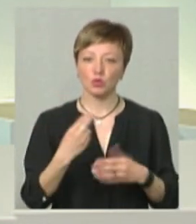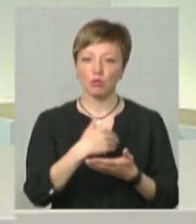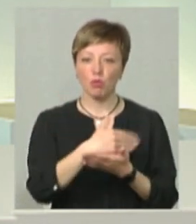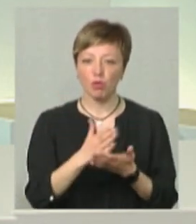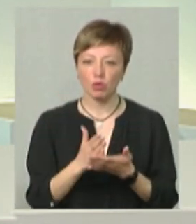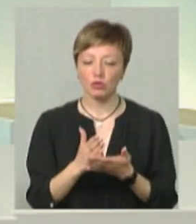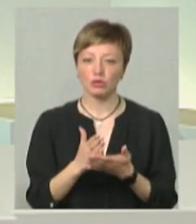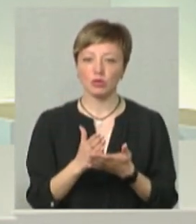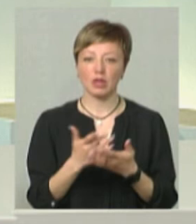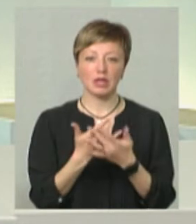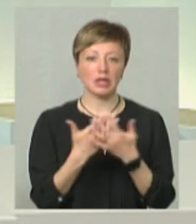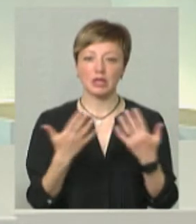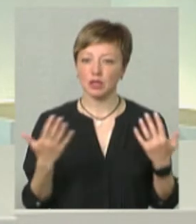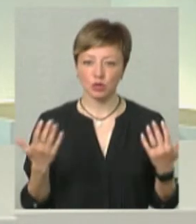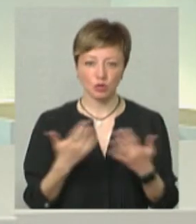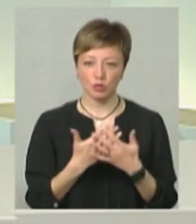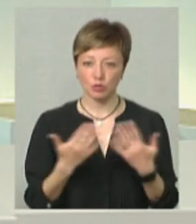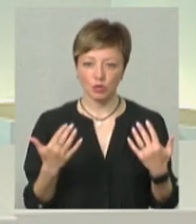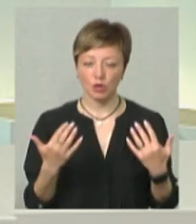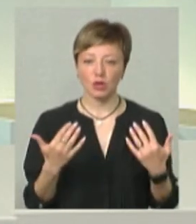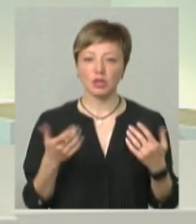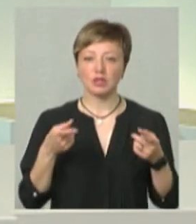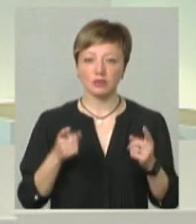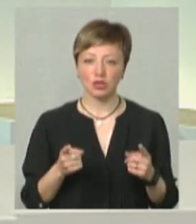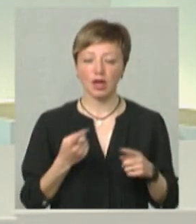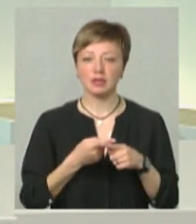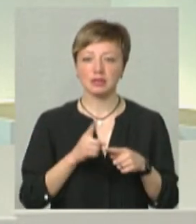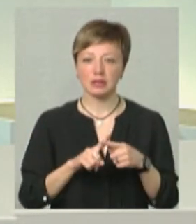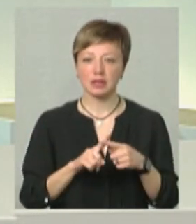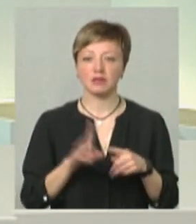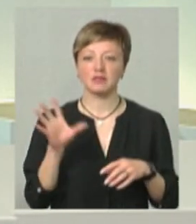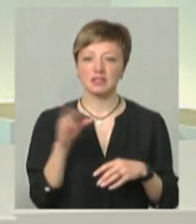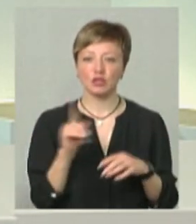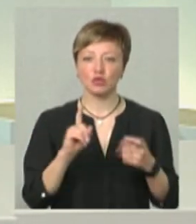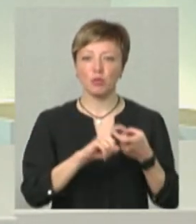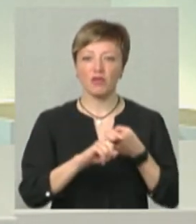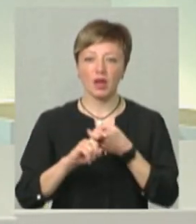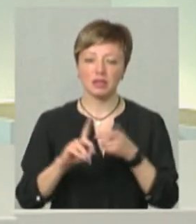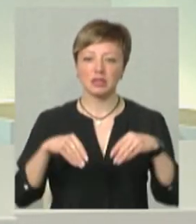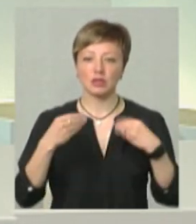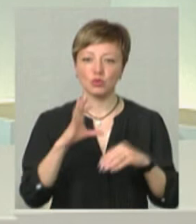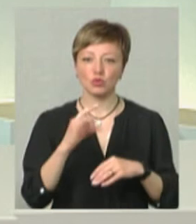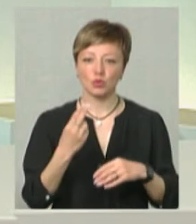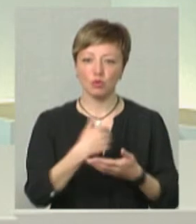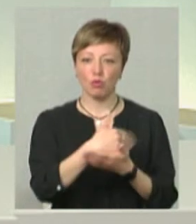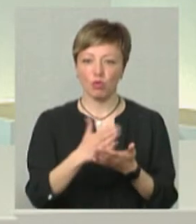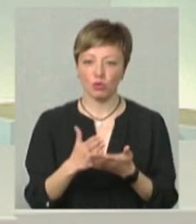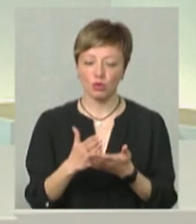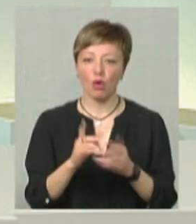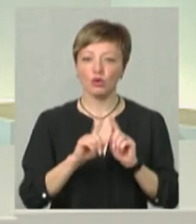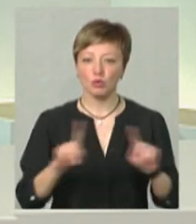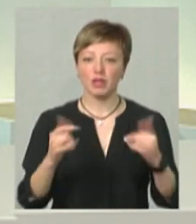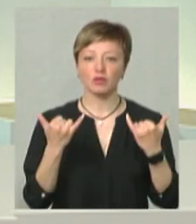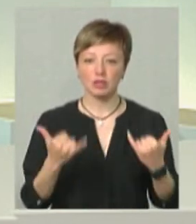послуг, різному, звичайно, це все, що пов'язано з наданням соціальних послуг.